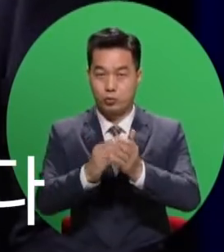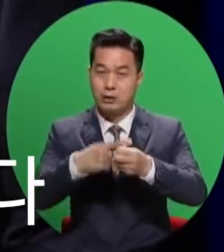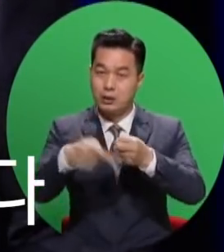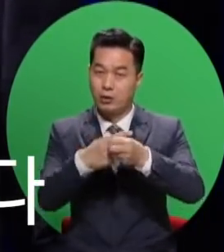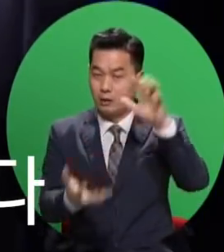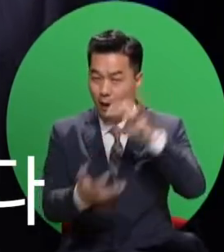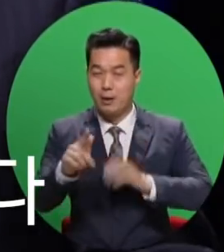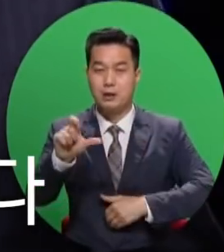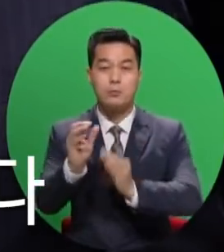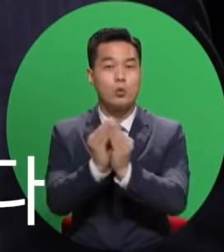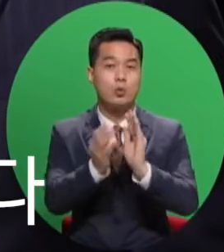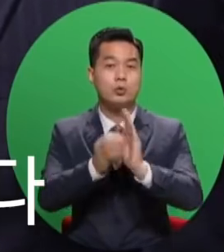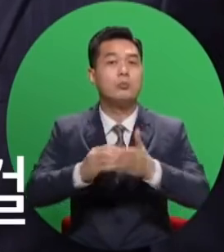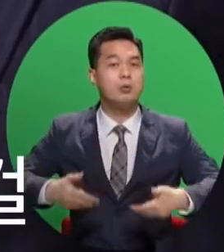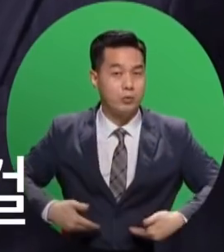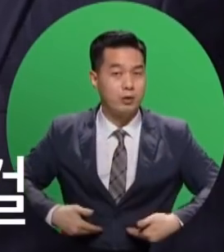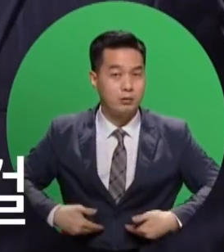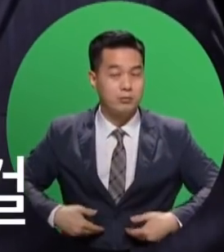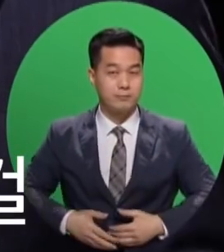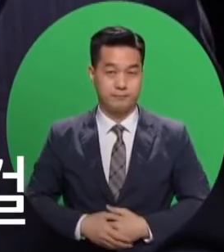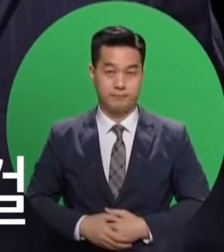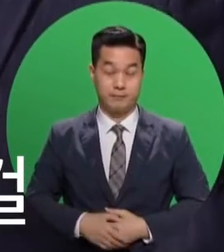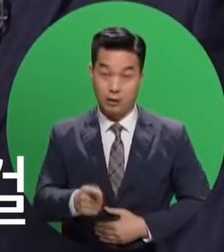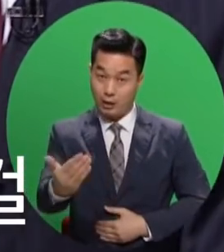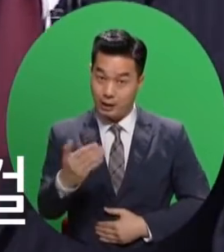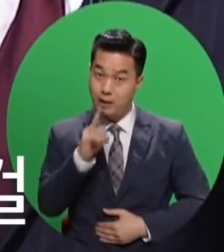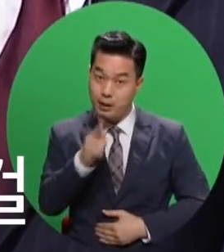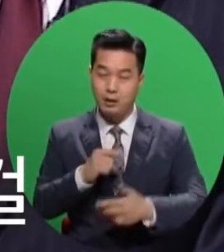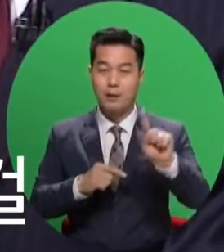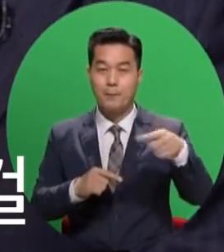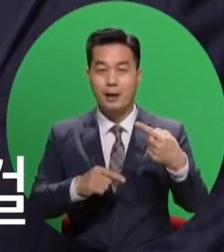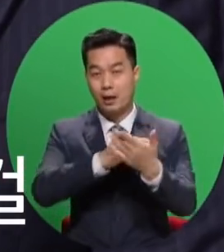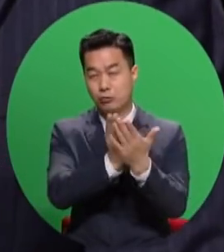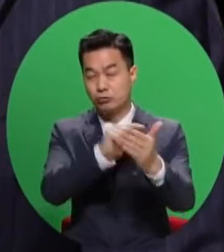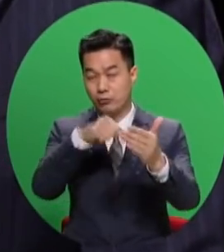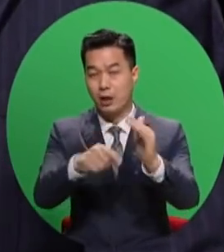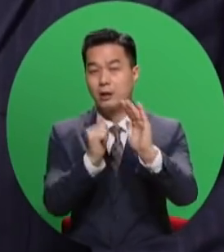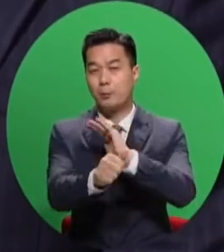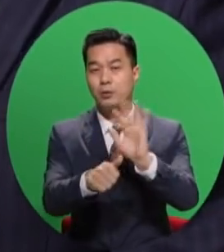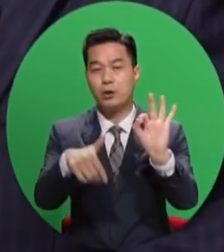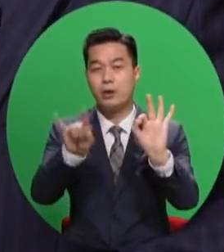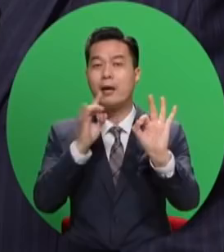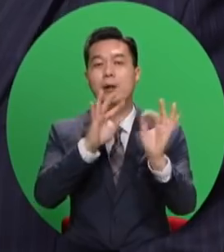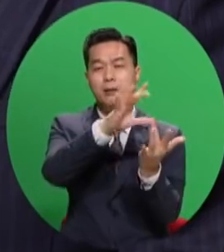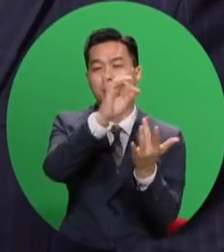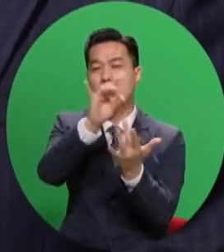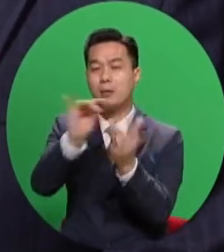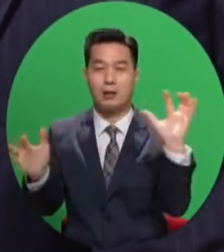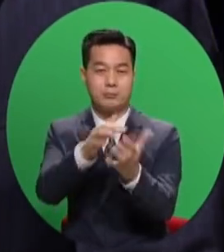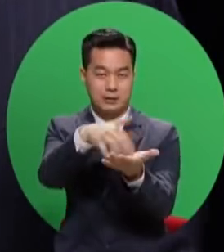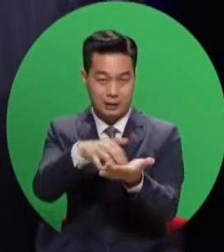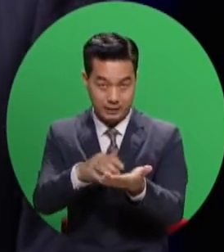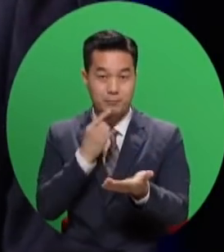15조 가 들어갑니다 이거는 아까 말한 100 개 중에 대표적인 것을 한 10개 이하로 뽑은 겁니다